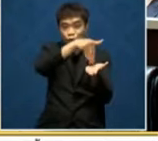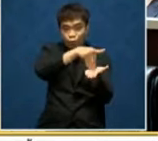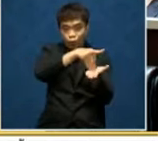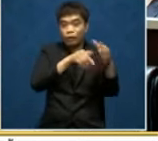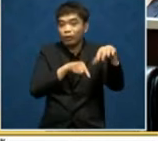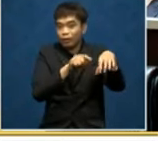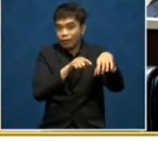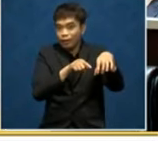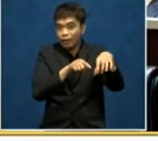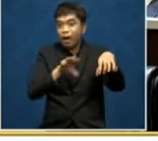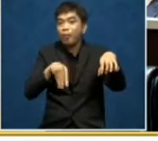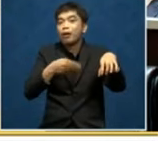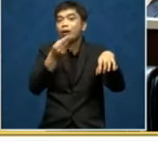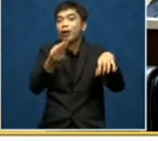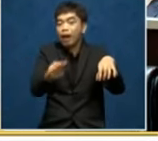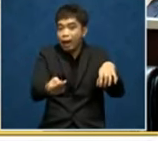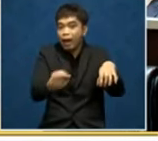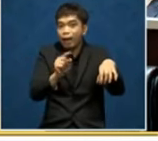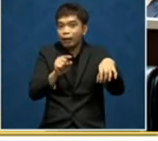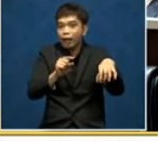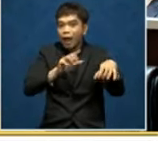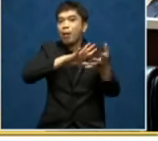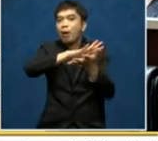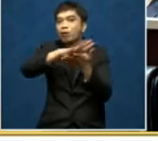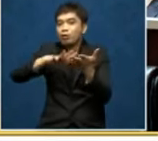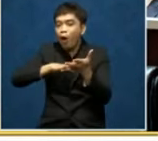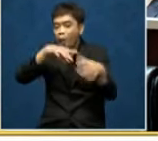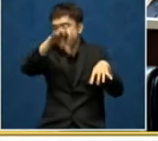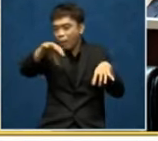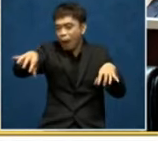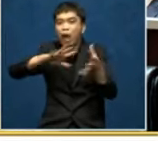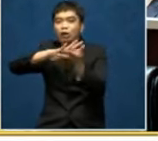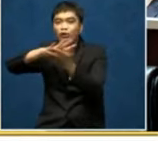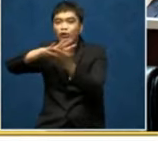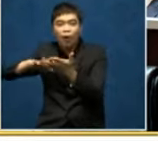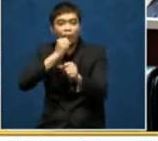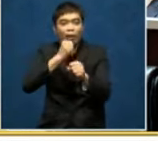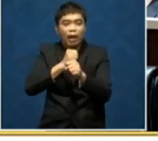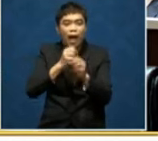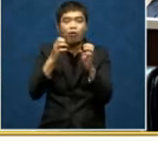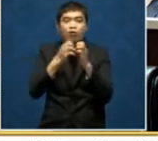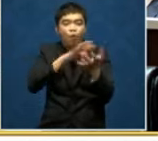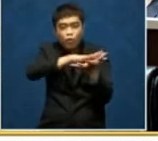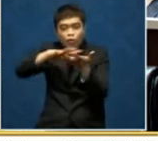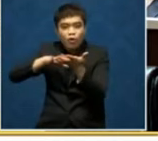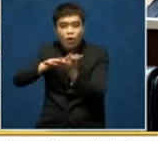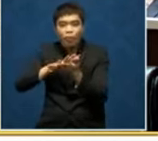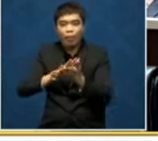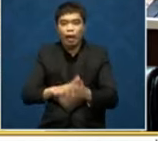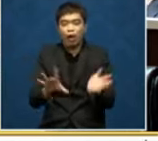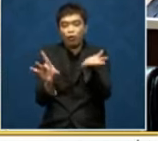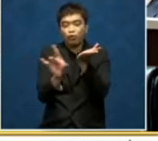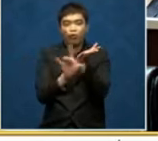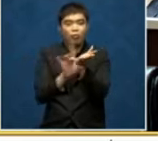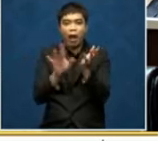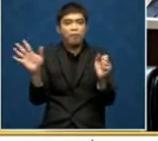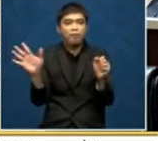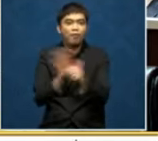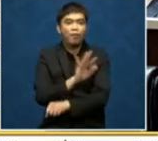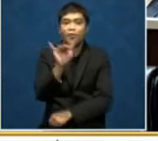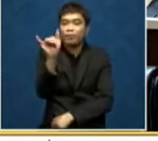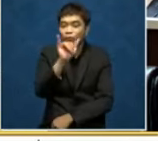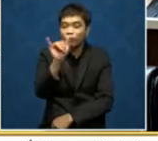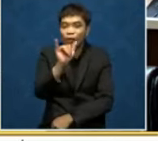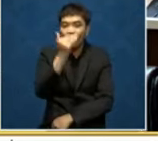ที่มีภาระงานที่ซ้ำซ้อนกับหน่วยงานอื่นๆและไม่เป็นที่รู้จักรวมถึงไม่มีประสิทธิภาพเพียงพอเท่าที่ควร